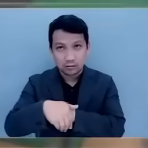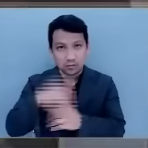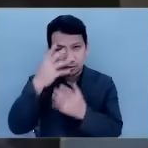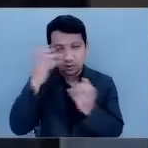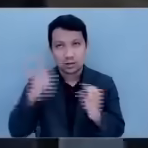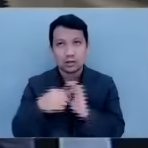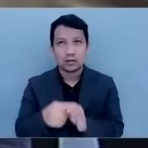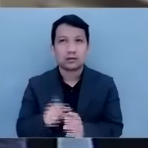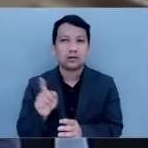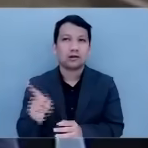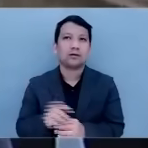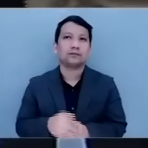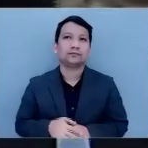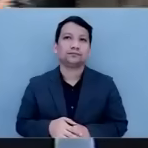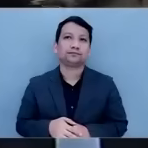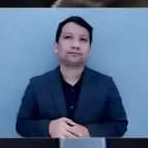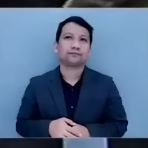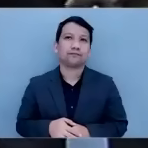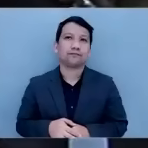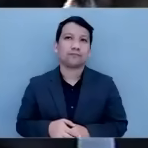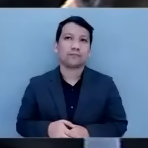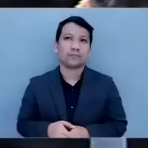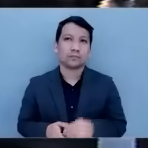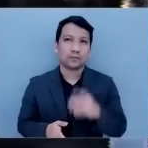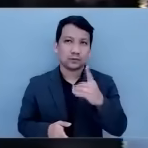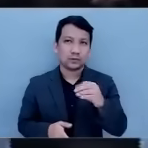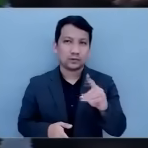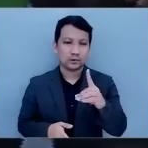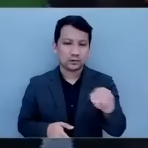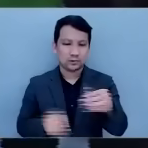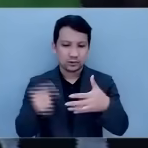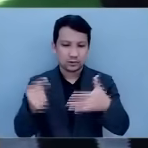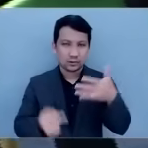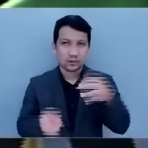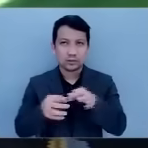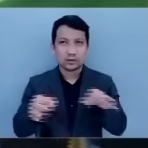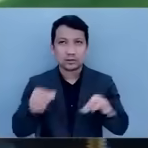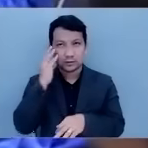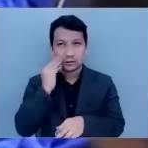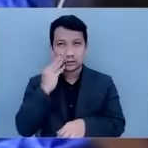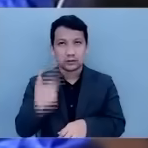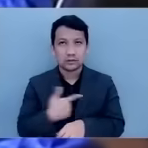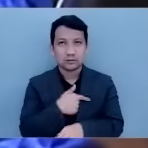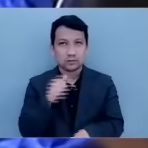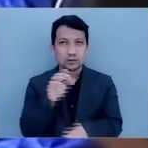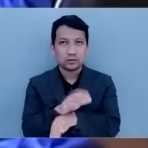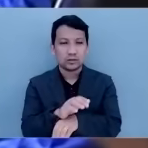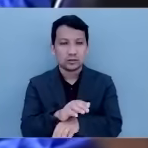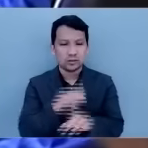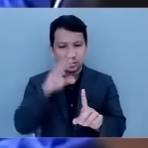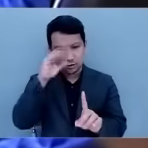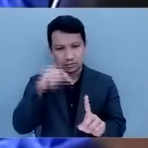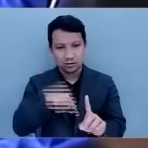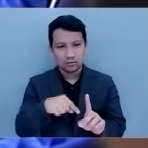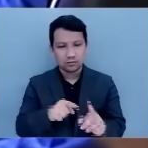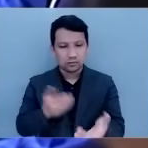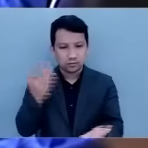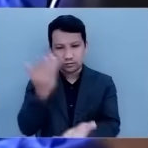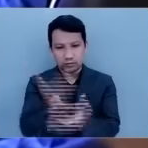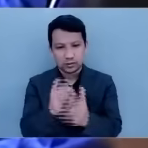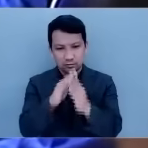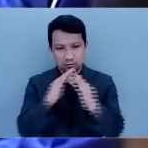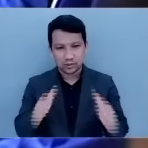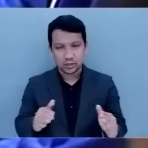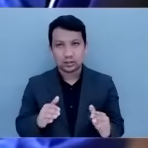ulo. Si alias Dodong inilalahad sa pagdig ang naranasang pananakot. May lalaki umanong nagpunta sa kanyang bahay